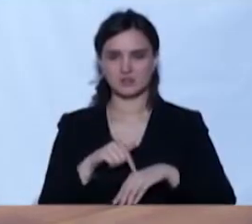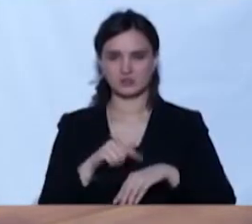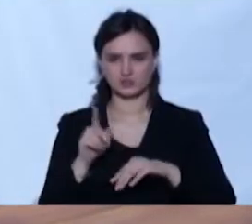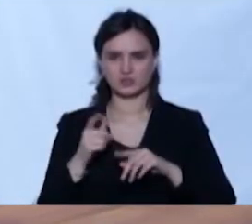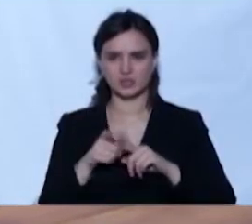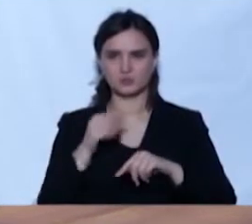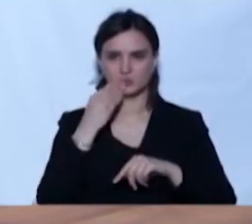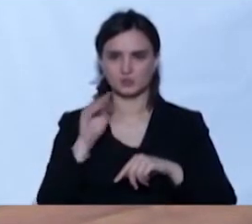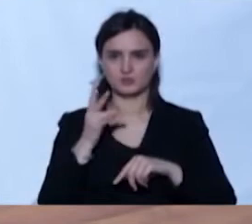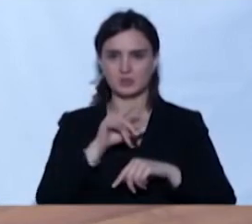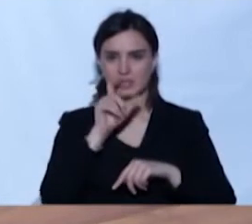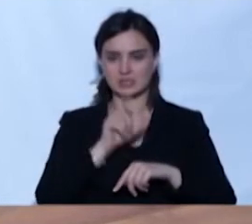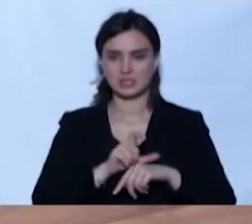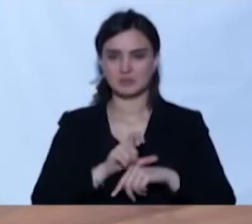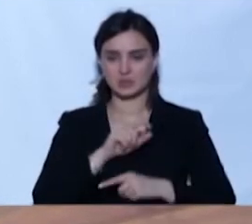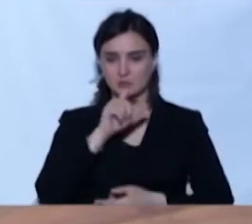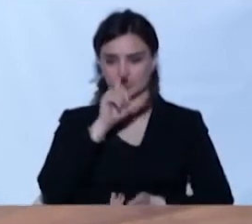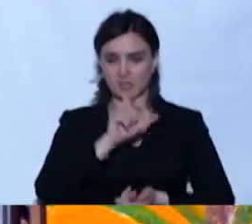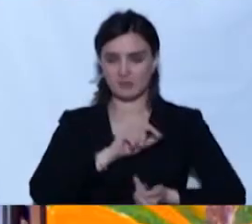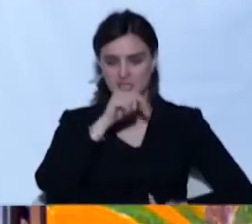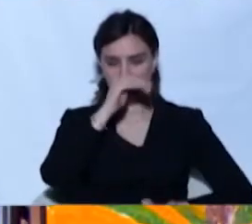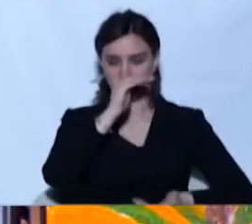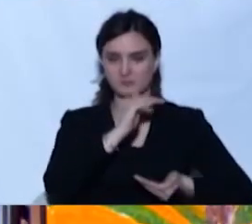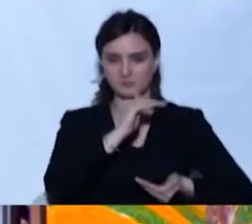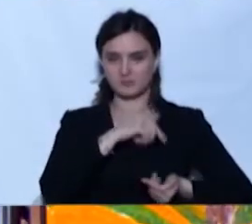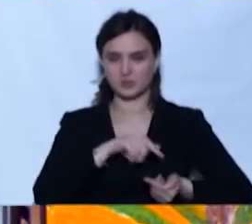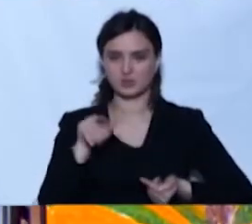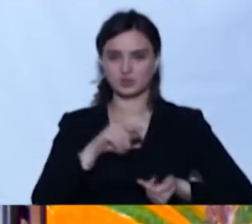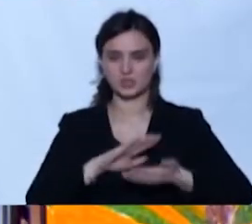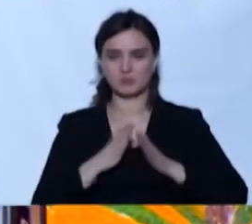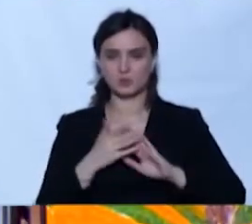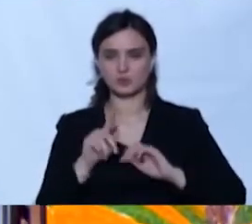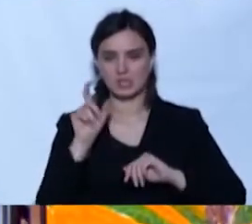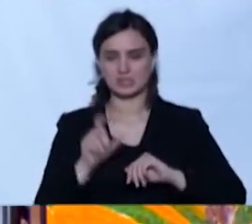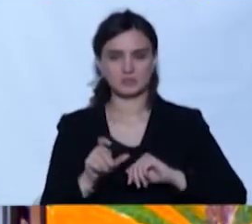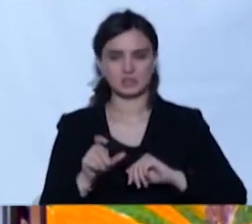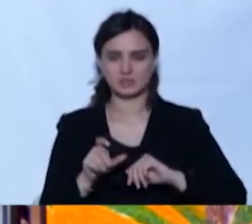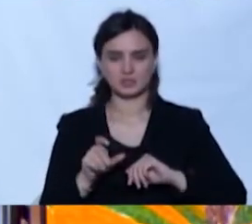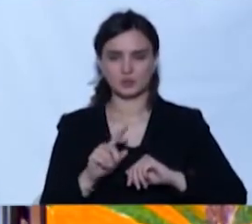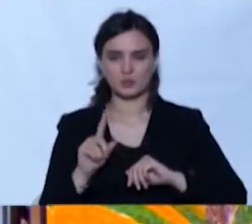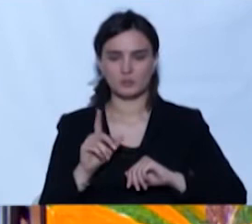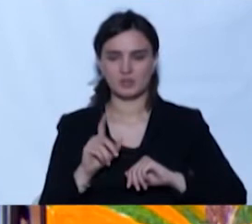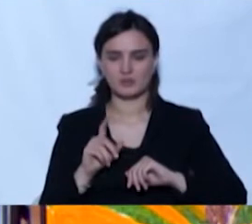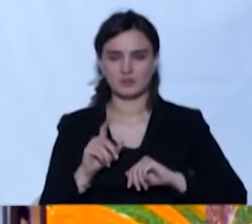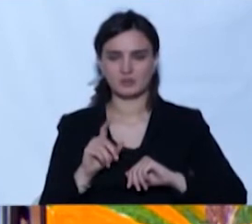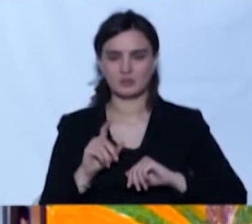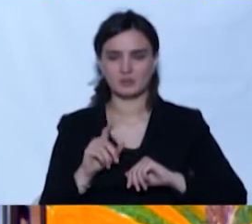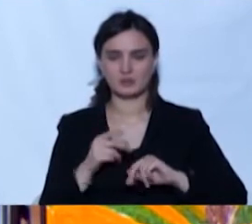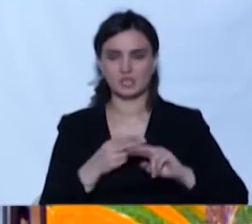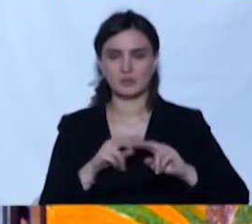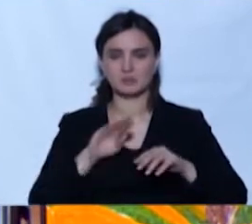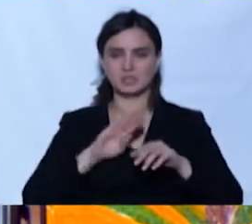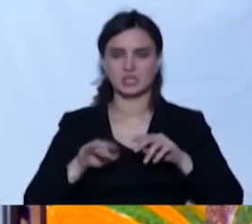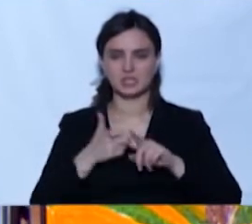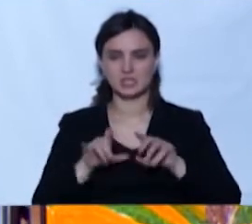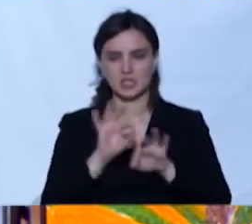ადამიანის პროპორციასთან შეთანხმებული ისე, რომ ადამიანი არ დაითრგუნოს. გარდა ამისა, ეს არაჩვეულებრივად არის